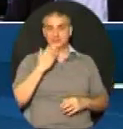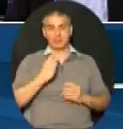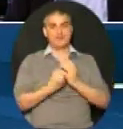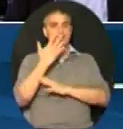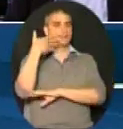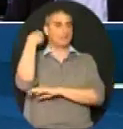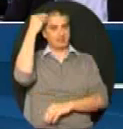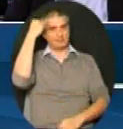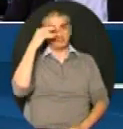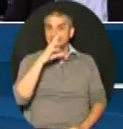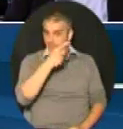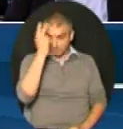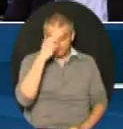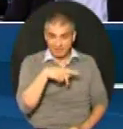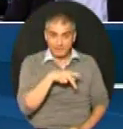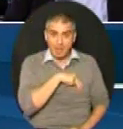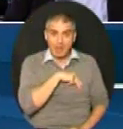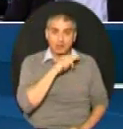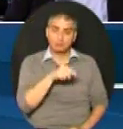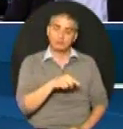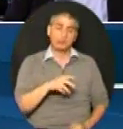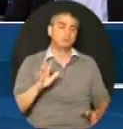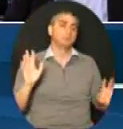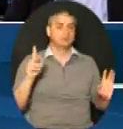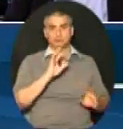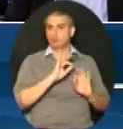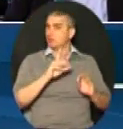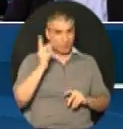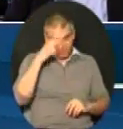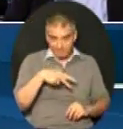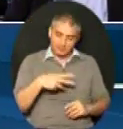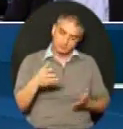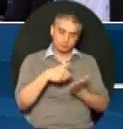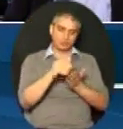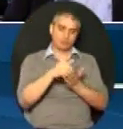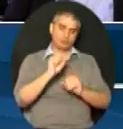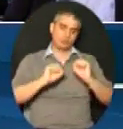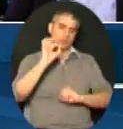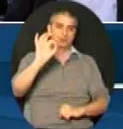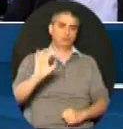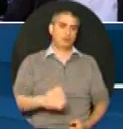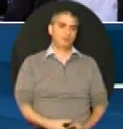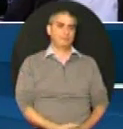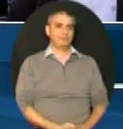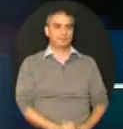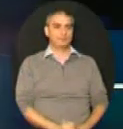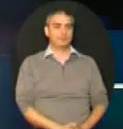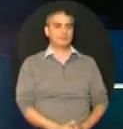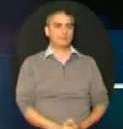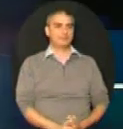ולהקים מדינה פלסטינית. אם הם מבינים את האחריות הזו, אז זה מצוין. אם הם לא מבינים אותה, שימשיכו בהתנהלות שלהם. חברת